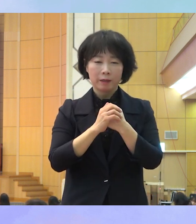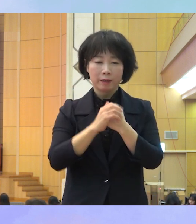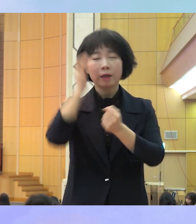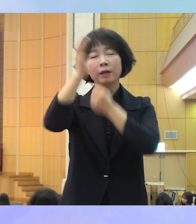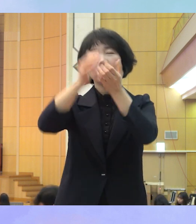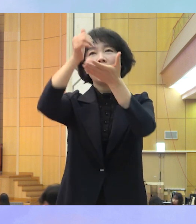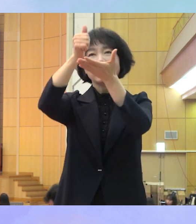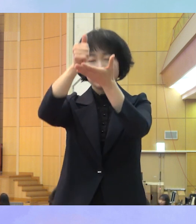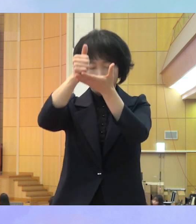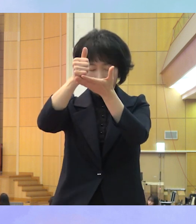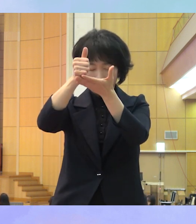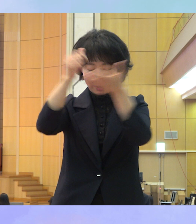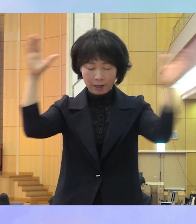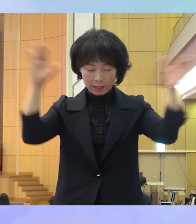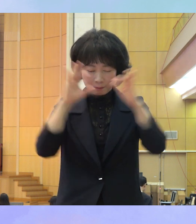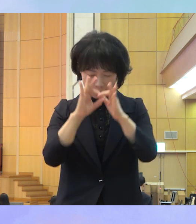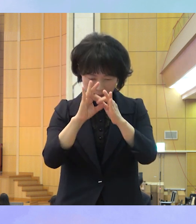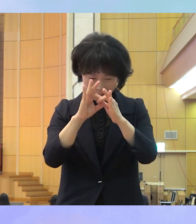하나님의